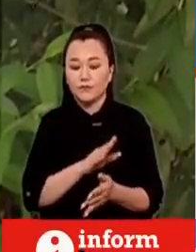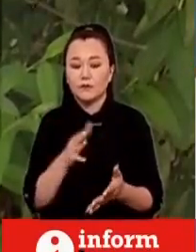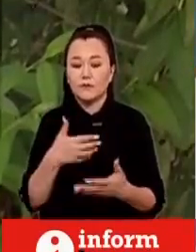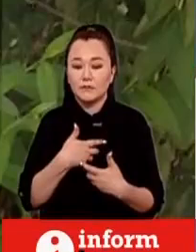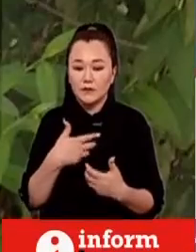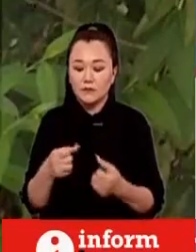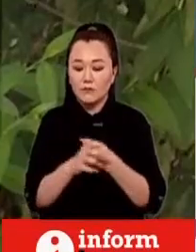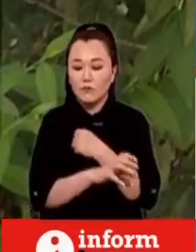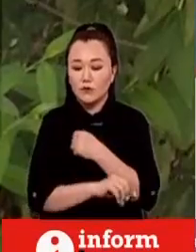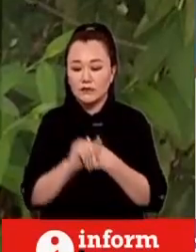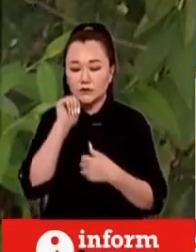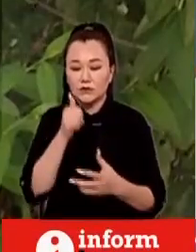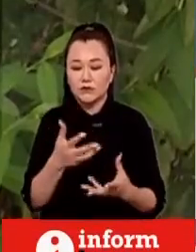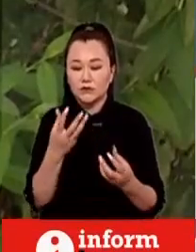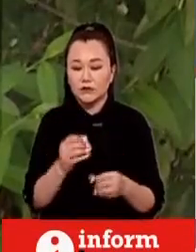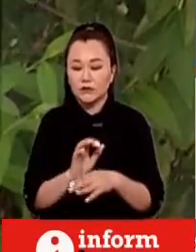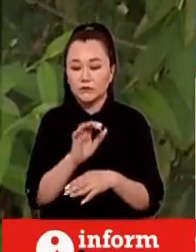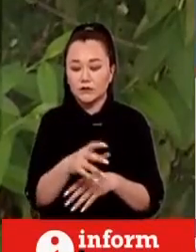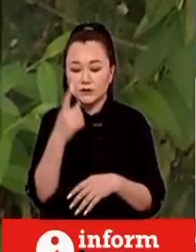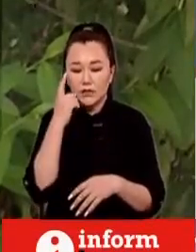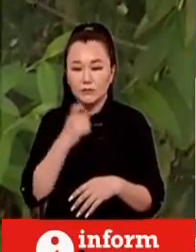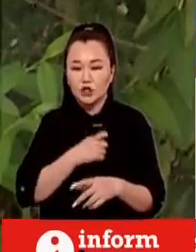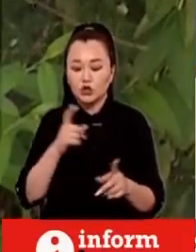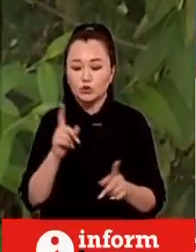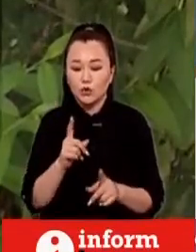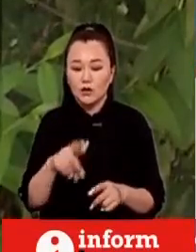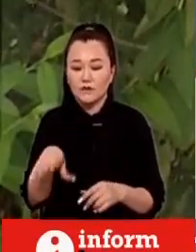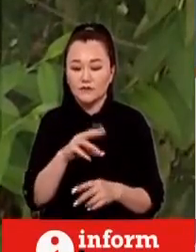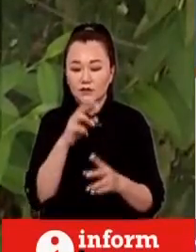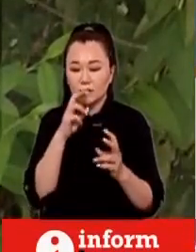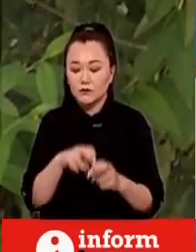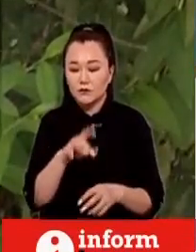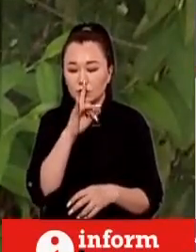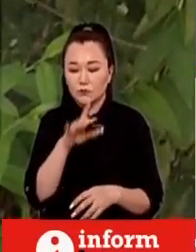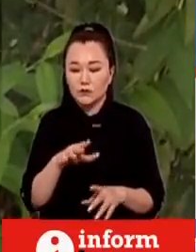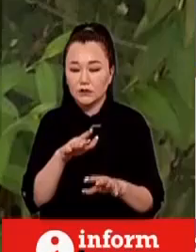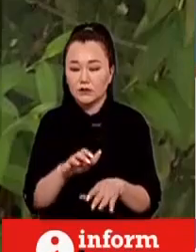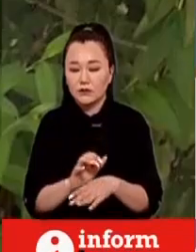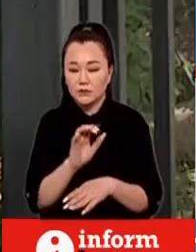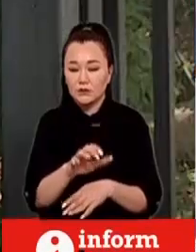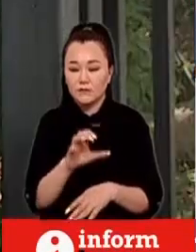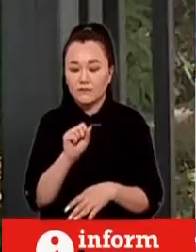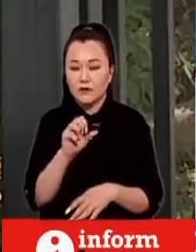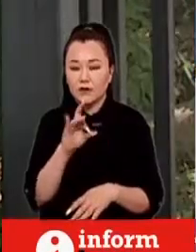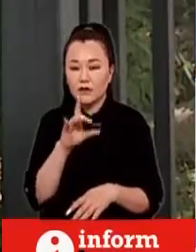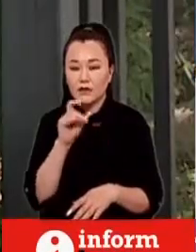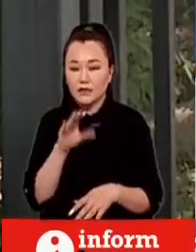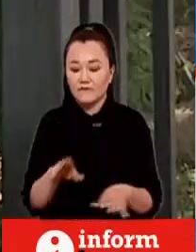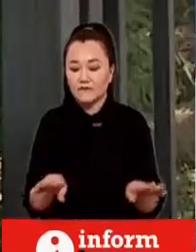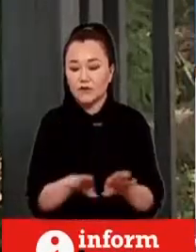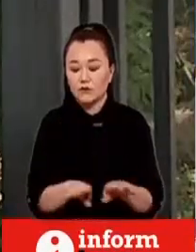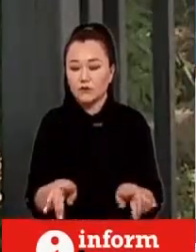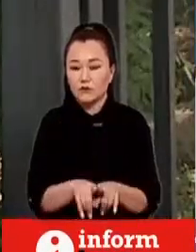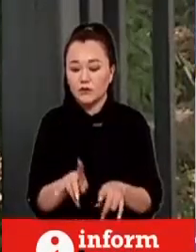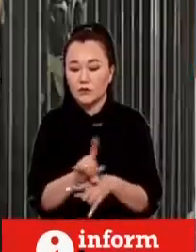Приняли. На следующий день отправили сообщение, что они не рассматривают, дело отправляют в архив. И таких обманутых с